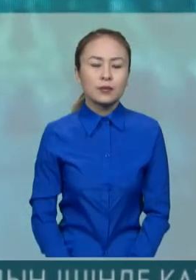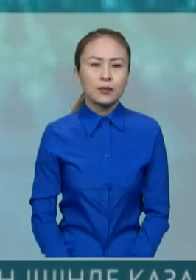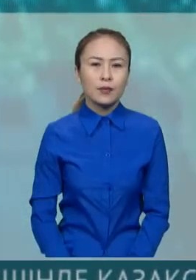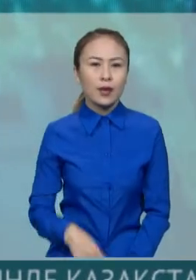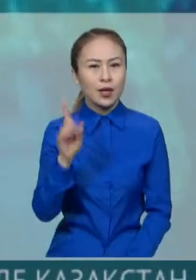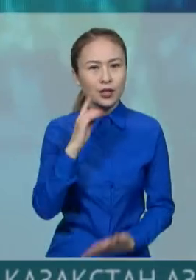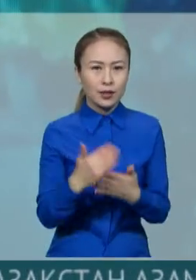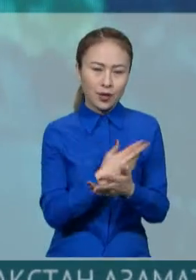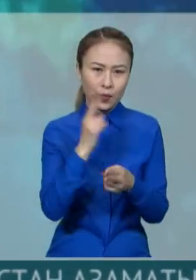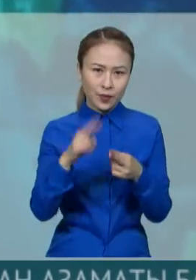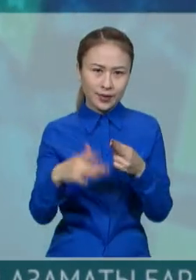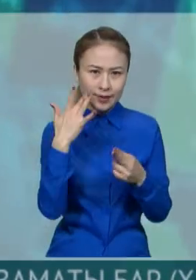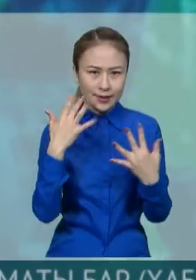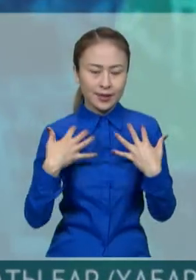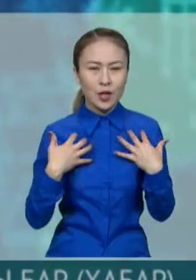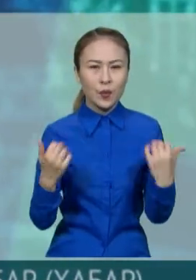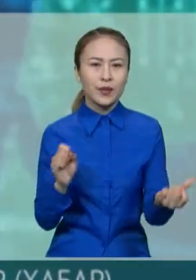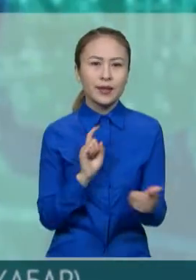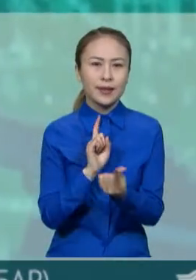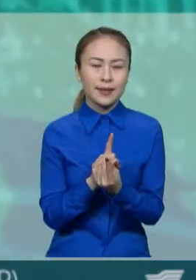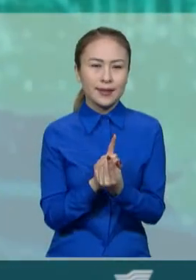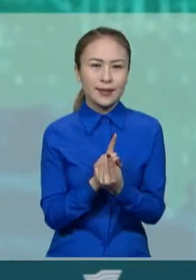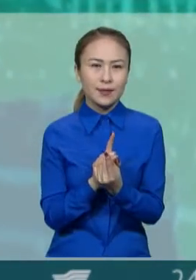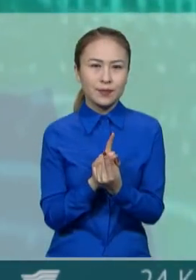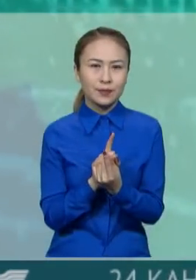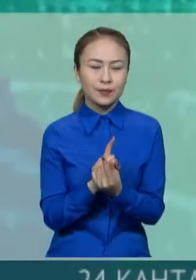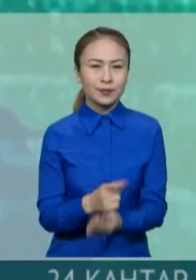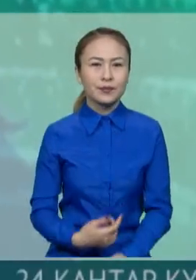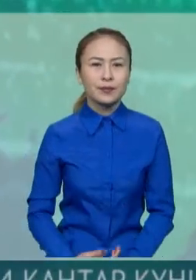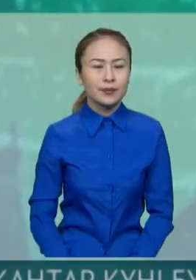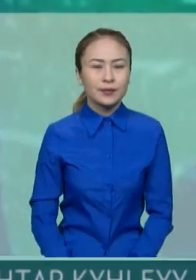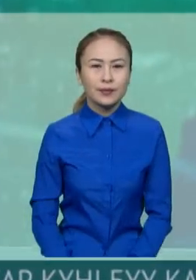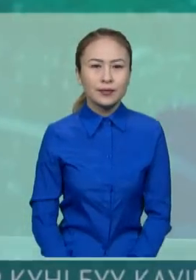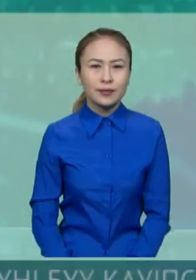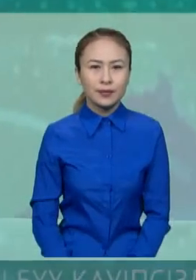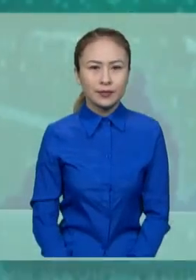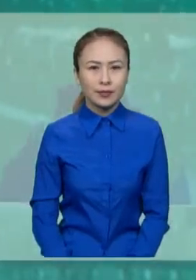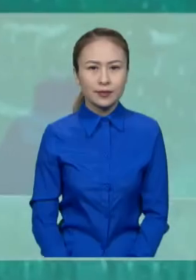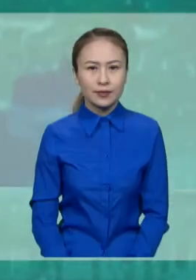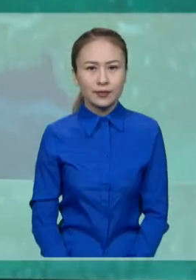Хабар арнасының тілшілері әзірлеген жаңалықтар топтамасы осымен тәмам. Дені қойып тыңдағандарыңызға рахмет.